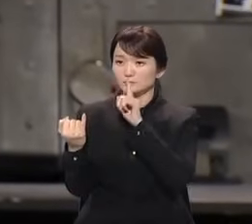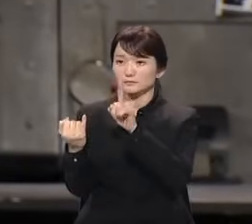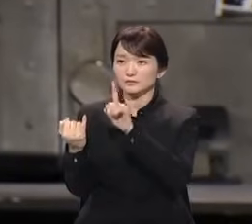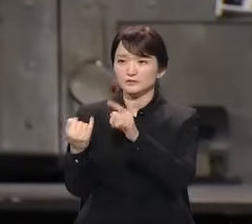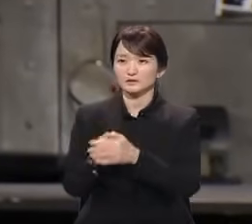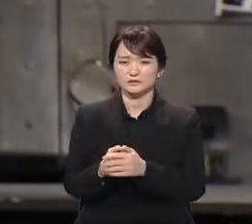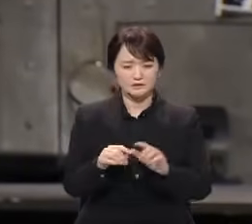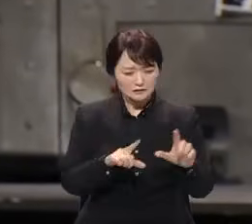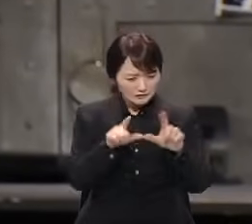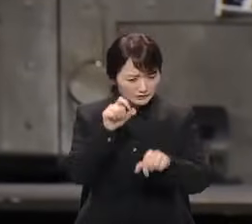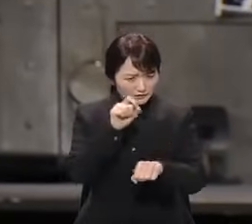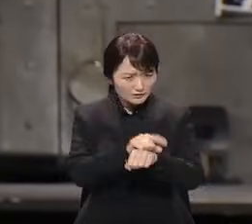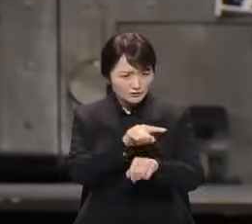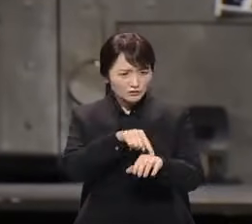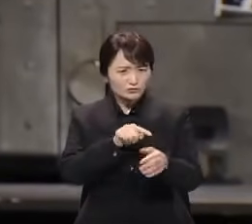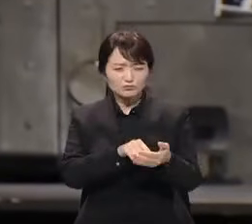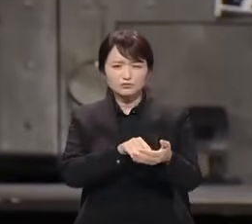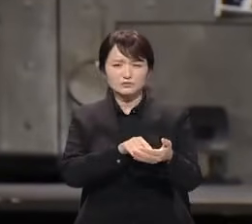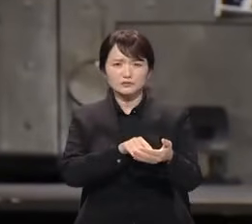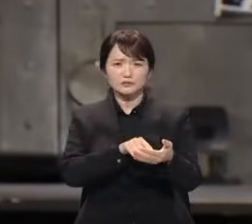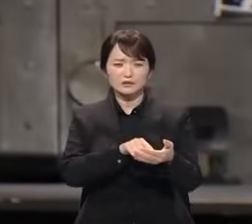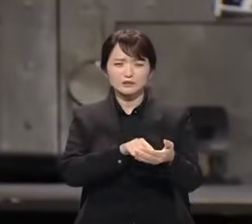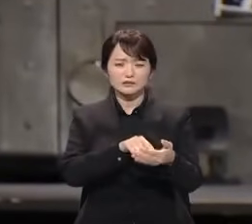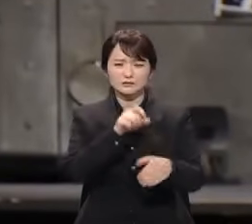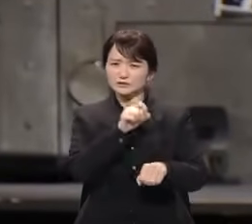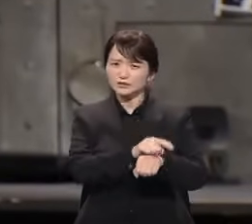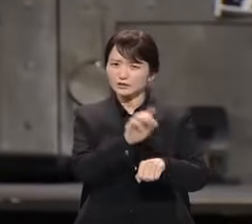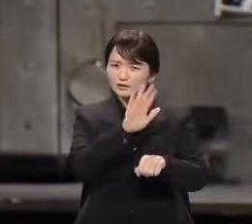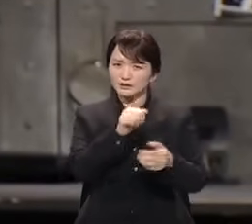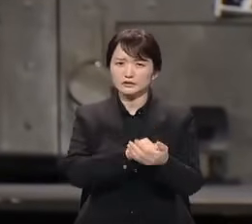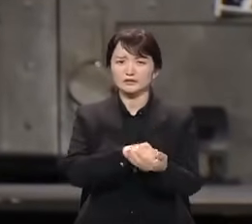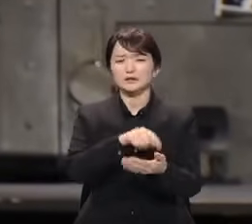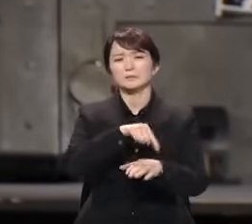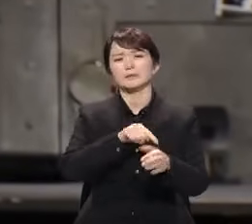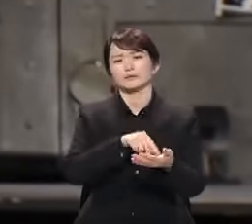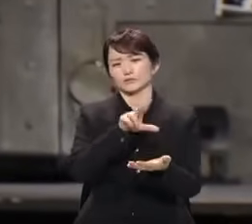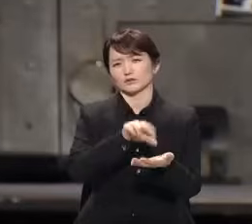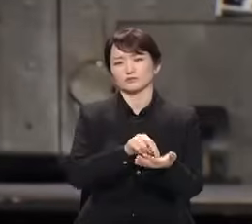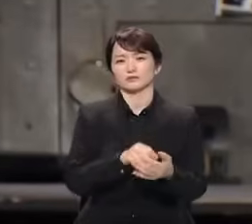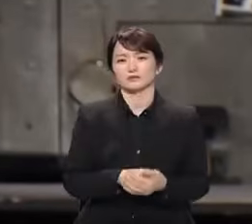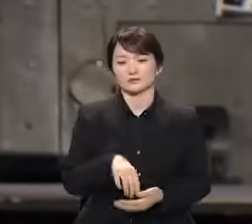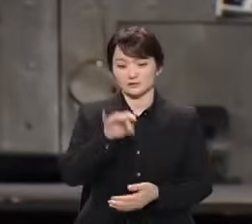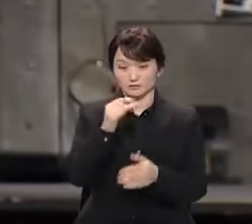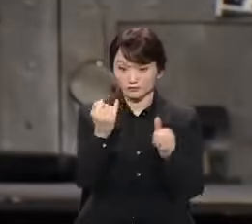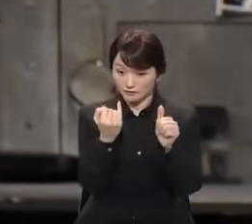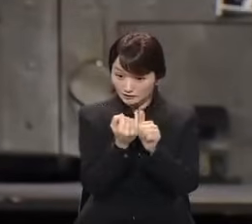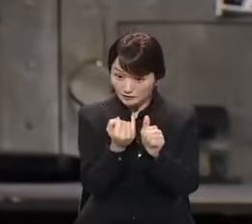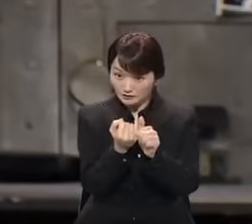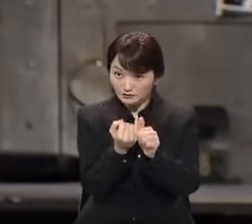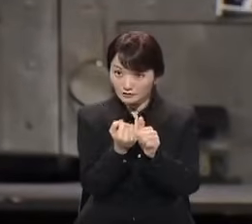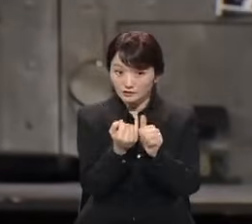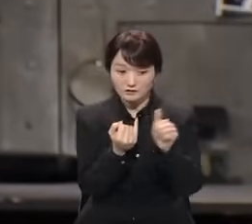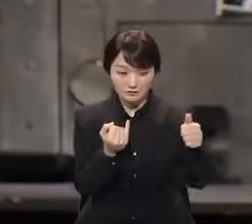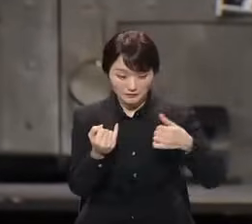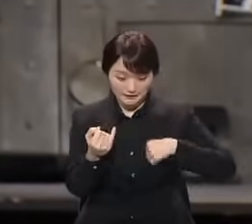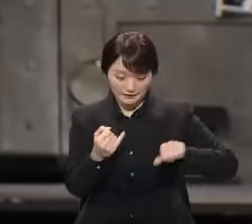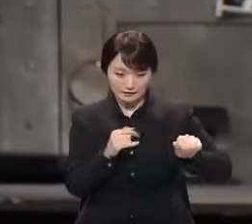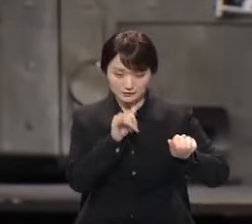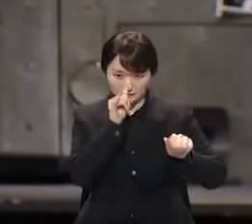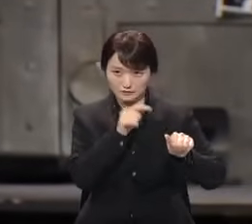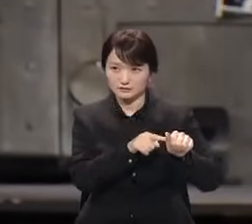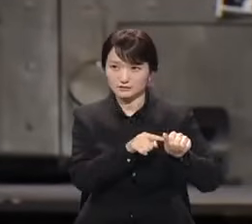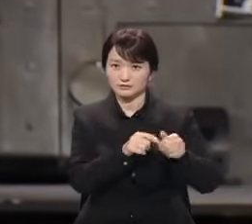이게 성격 문제가 아니라 마음 문제라는 쪽으로 굳어졌다고 합니다. 왜냐하면 처음에 결혼했을 때 이제 남편이 아들이 있었다고 했지 않습니까? 예. 그